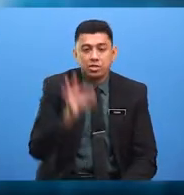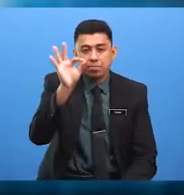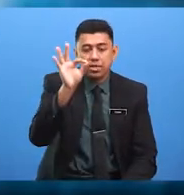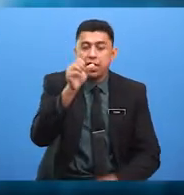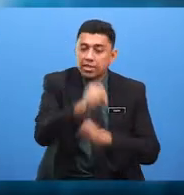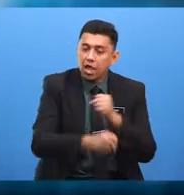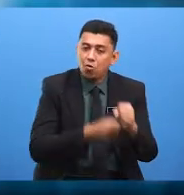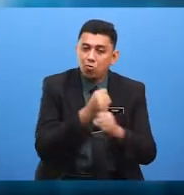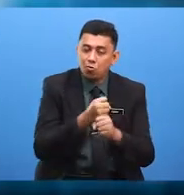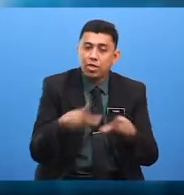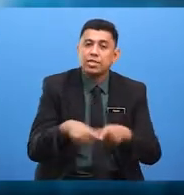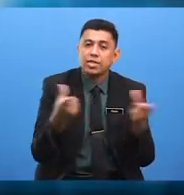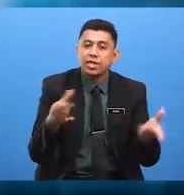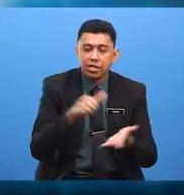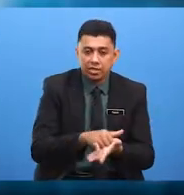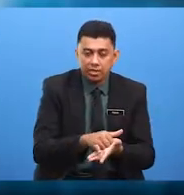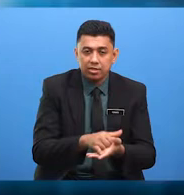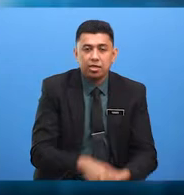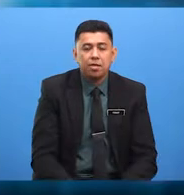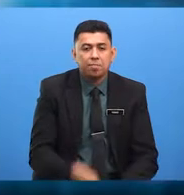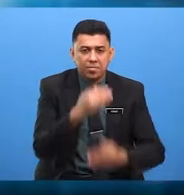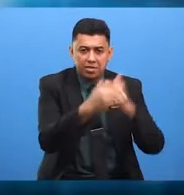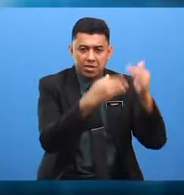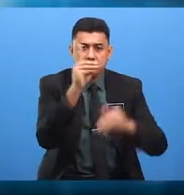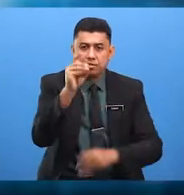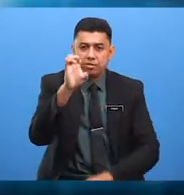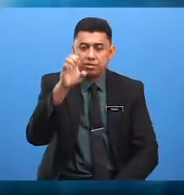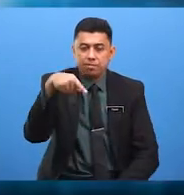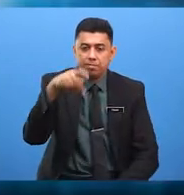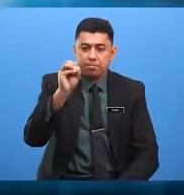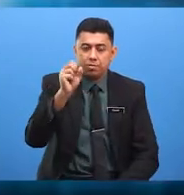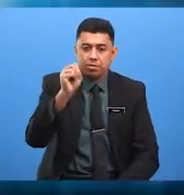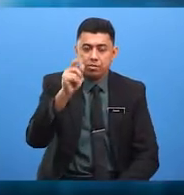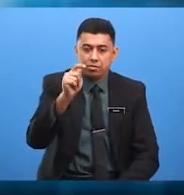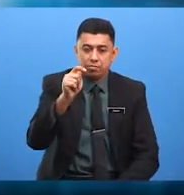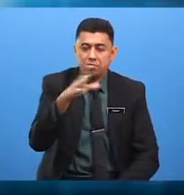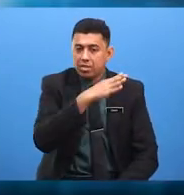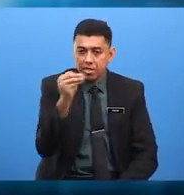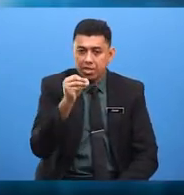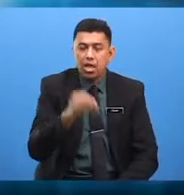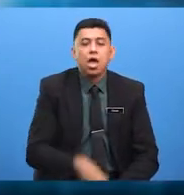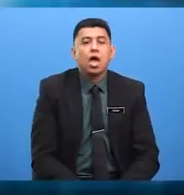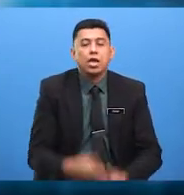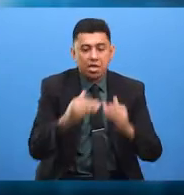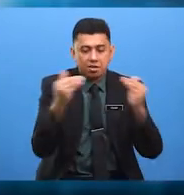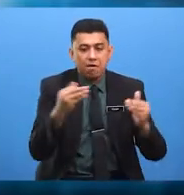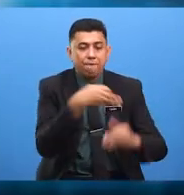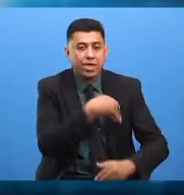tahun selain itu deposit pinjaman ditingkatkan dan kadar faedah juga akan dinaikkan